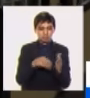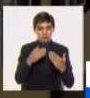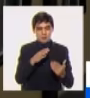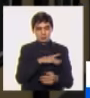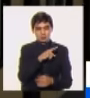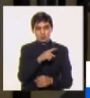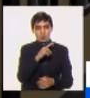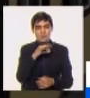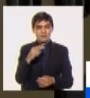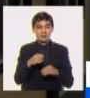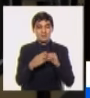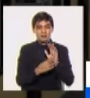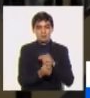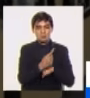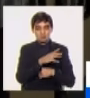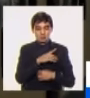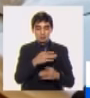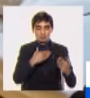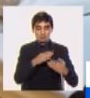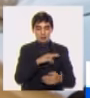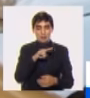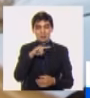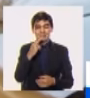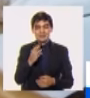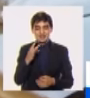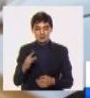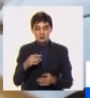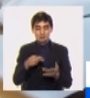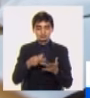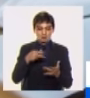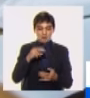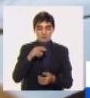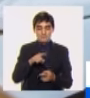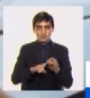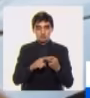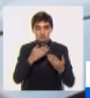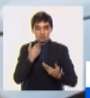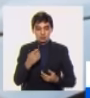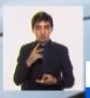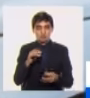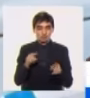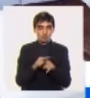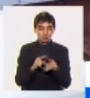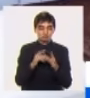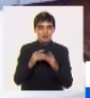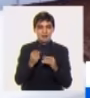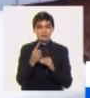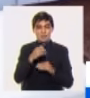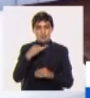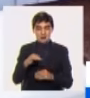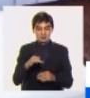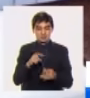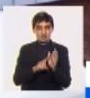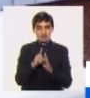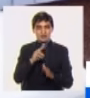с подтвержденным кави 19 но у него поттер тестирование вируса не выявило тем не менее сотрудник с 11 мая находится в